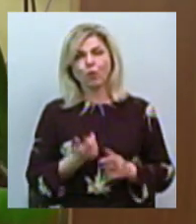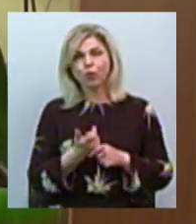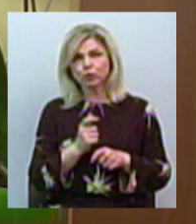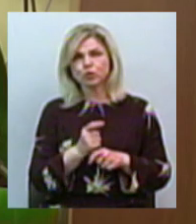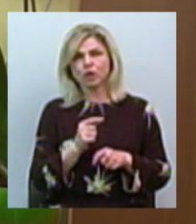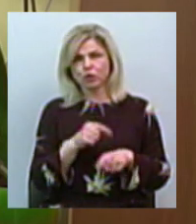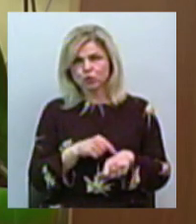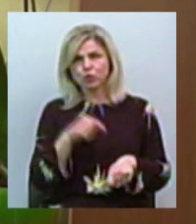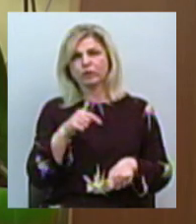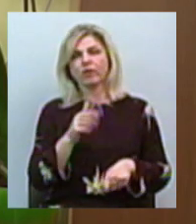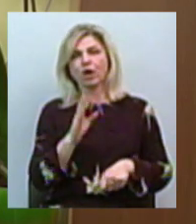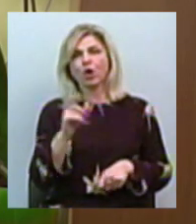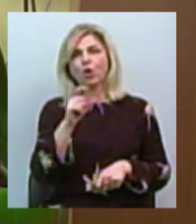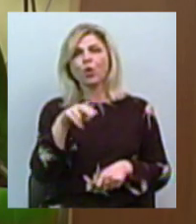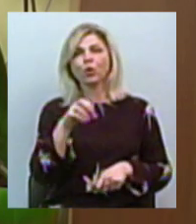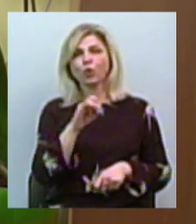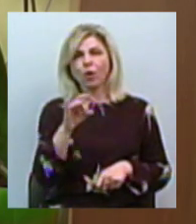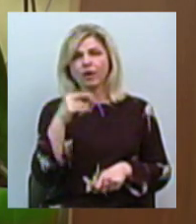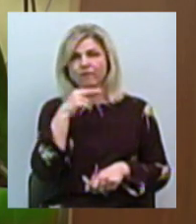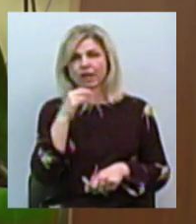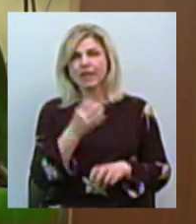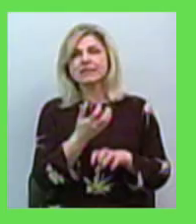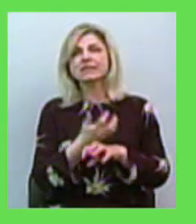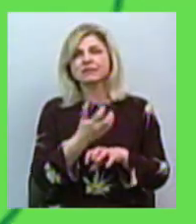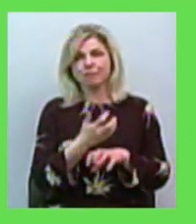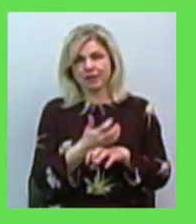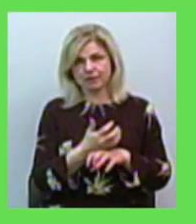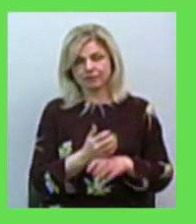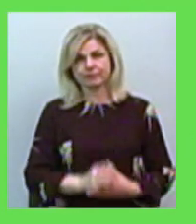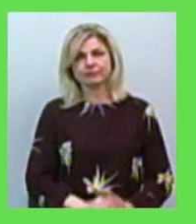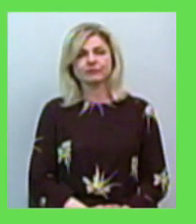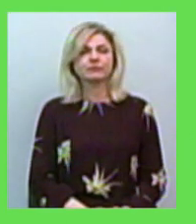до хлорумісних та спиртомісних препаратів.